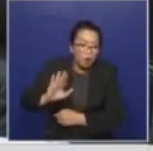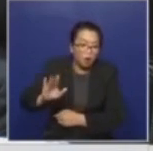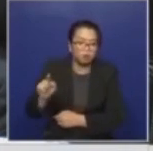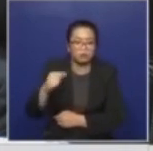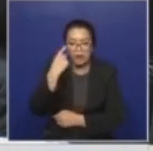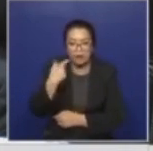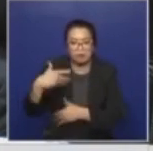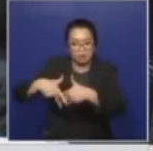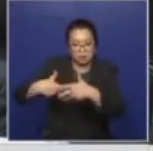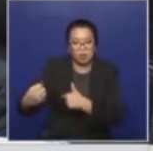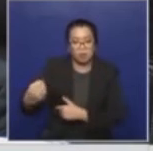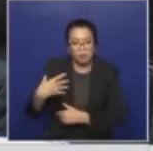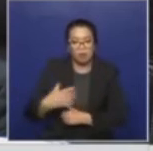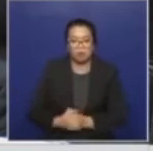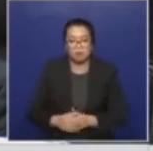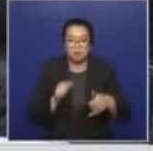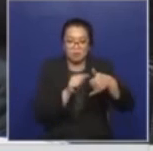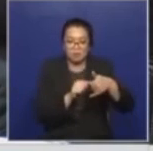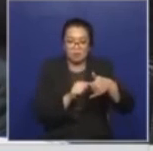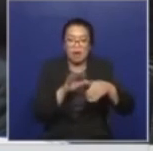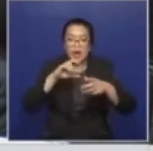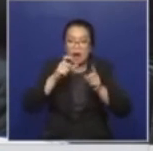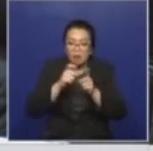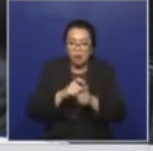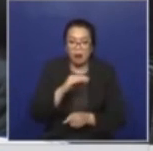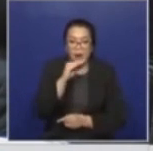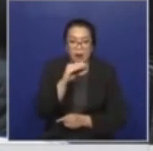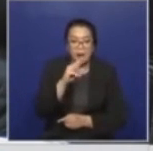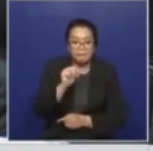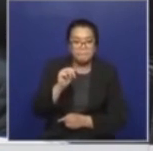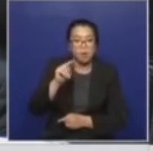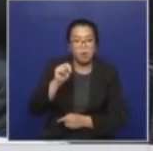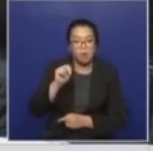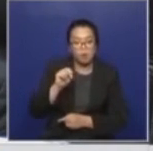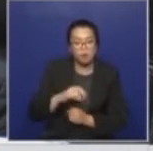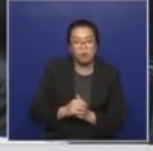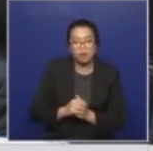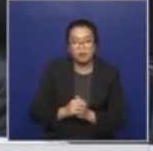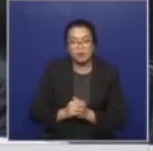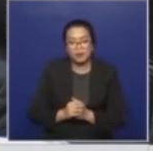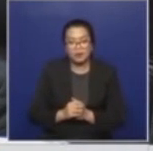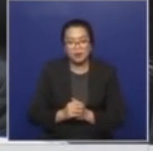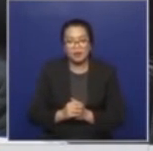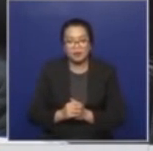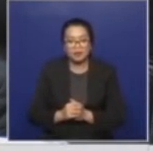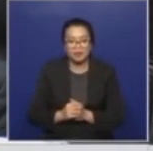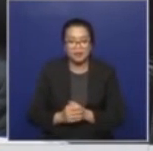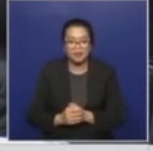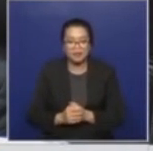บุรุษคือบุรุษที่ไร้ค่าครับเปล่าประโยชน์ประชาชนมองท่านอย่างนั้นนะ